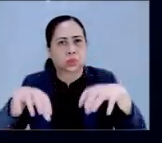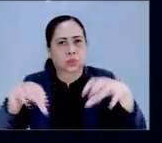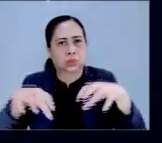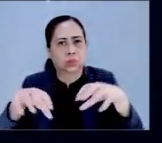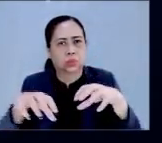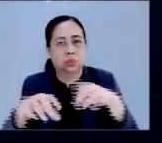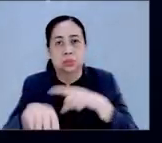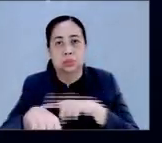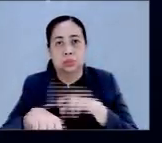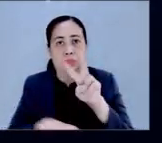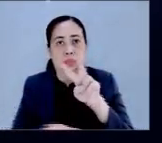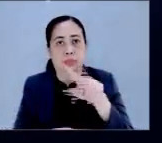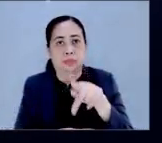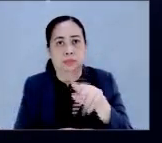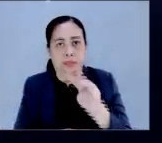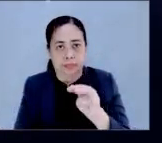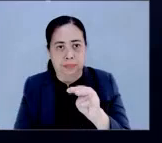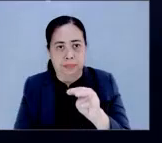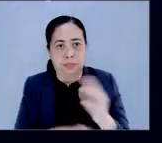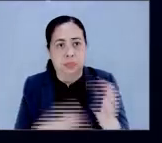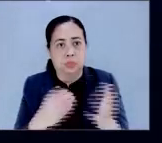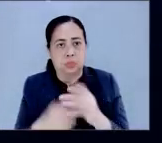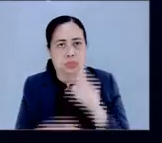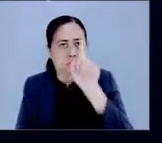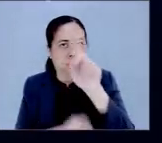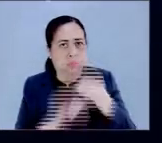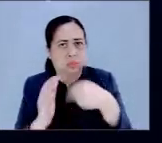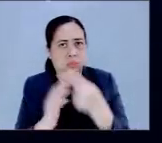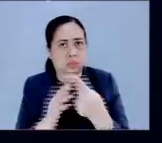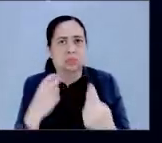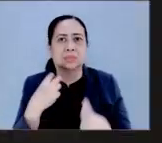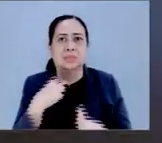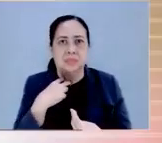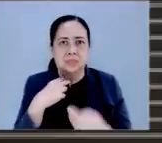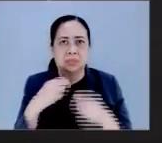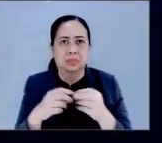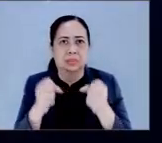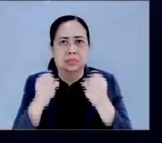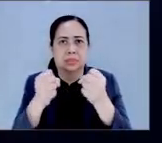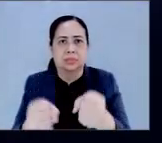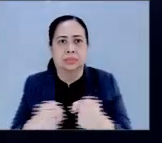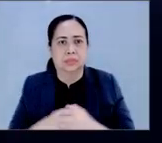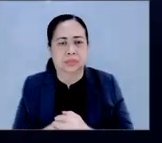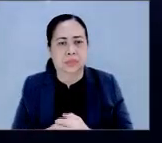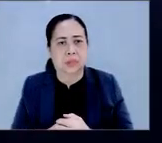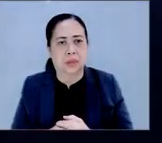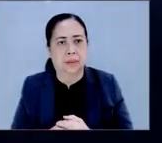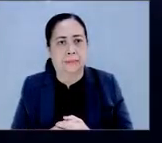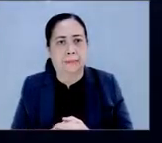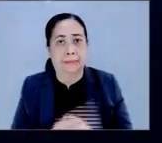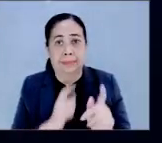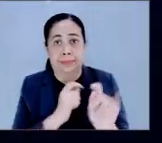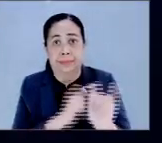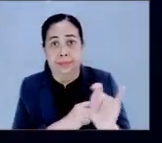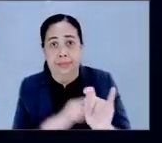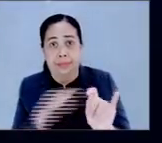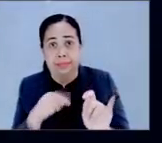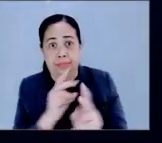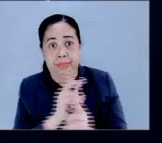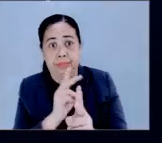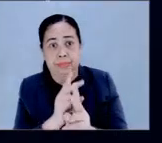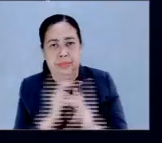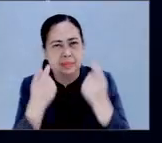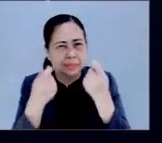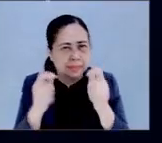2 kaninang hapon. Halos isang oras silang stranded sa kalsada. Ang taxi at van namang ito sinubukan